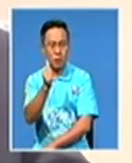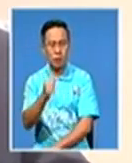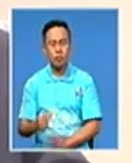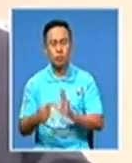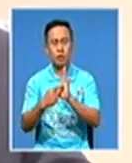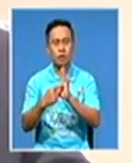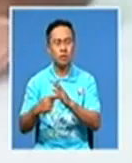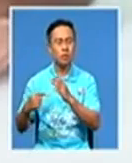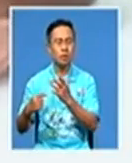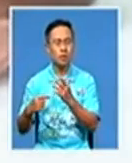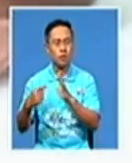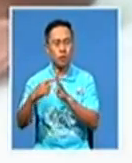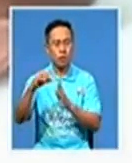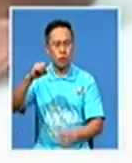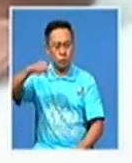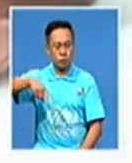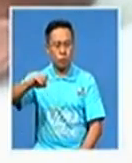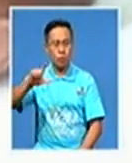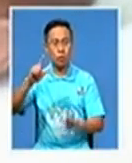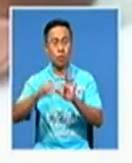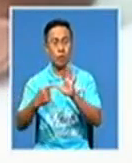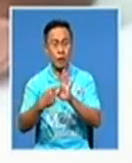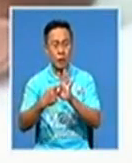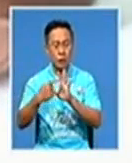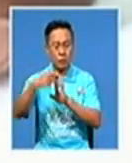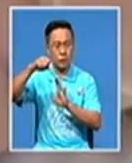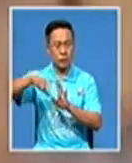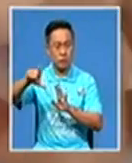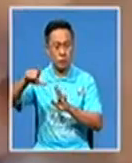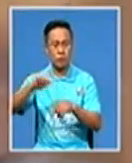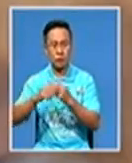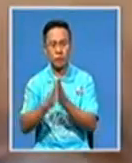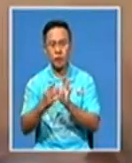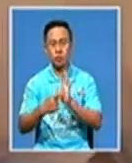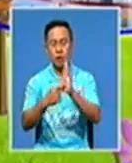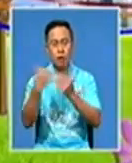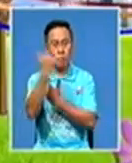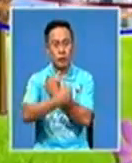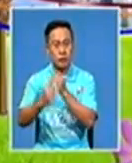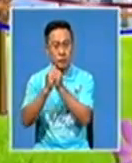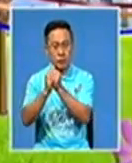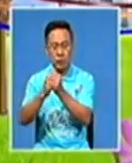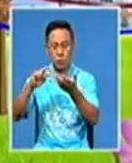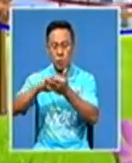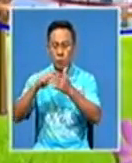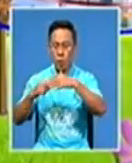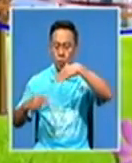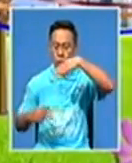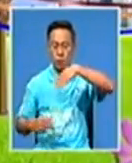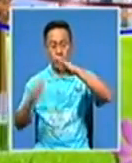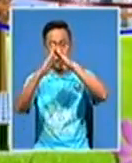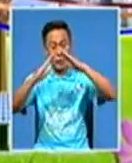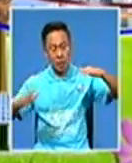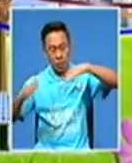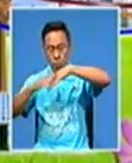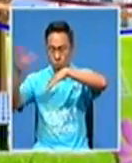ล์วันนี้อีกอันนึงน่าสนใจนะประเทศจีนเป็นประเทศที่ผลิตโซลาร์เซลล์เก่งมากแล้วเราก็ซื้อโซลาร์เซลล์มาติดตามบ้านตาม